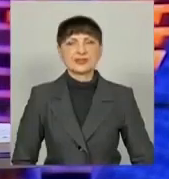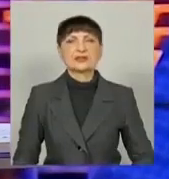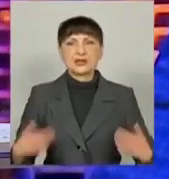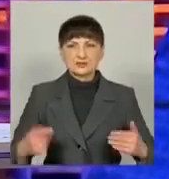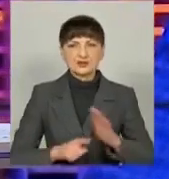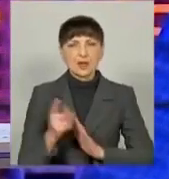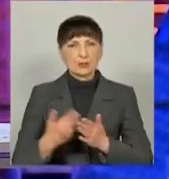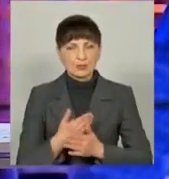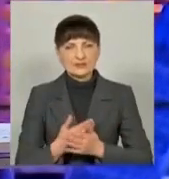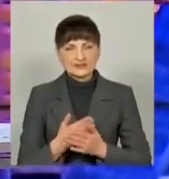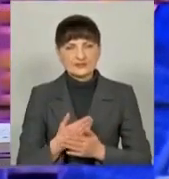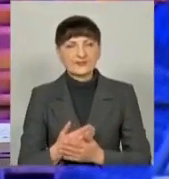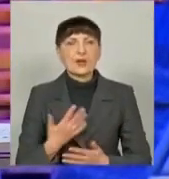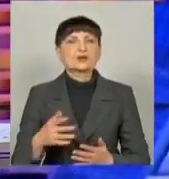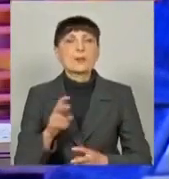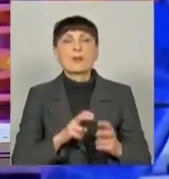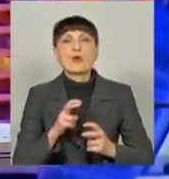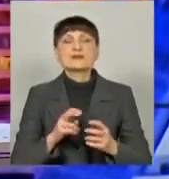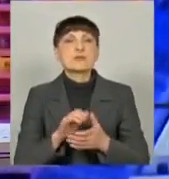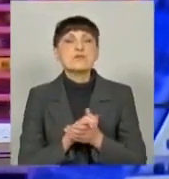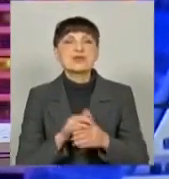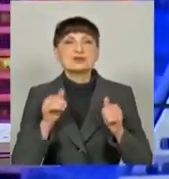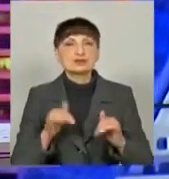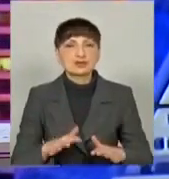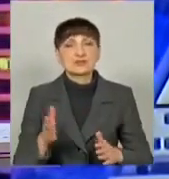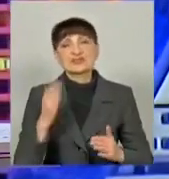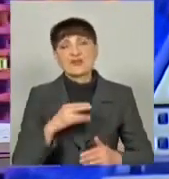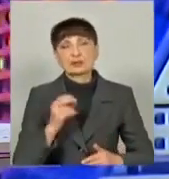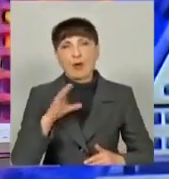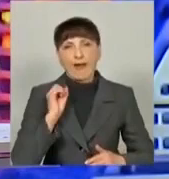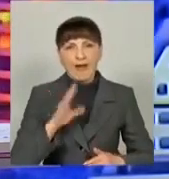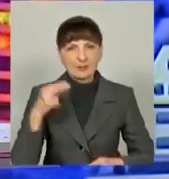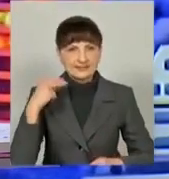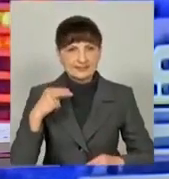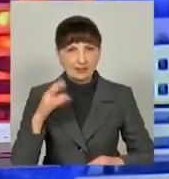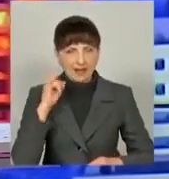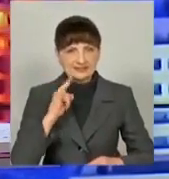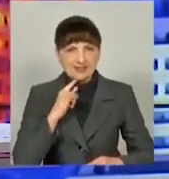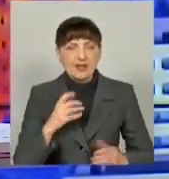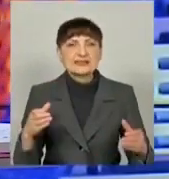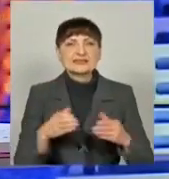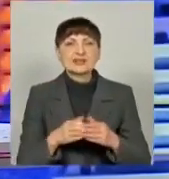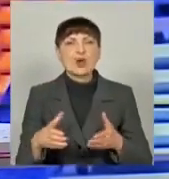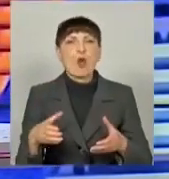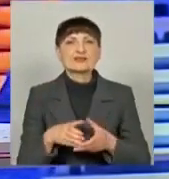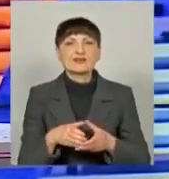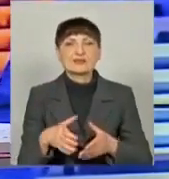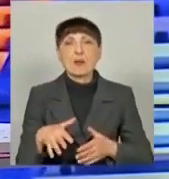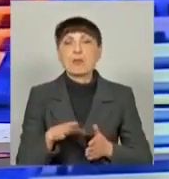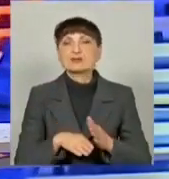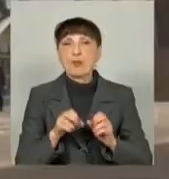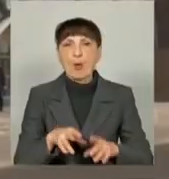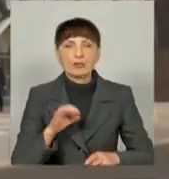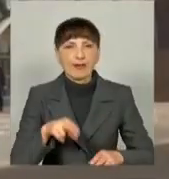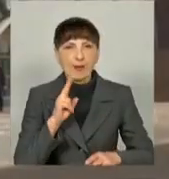к поиску мирных путей разрешения конфликта в Украине призвал Касым жумар токаев на сессии совета коллективной безопасности одкб